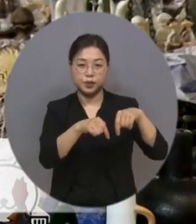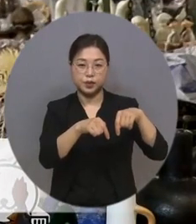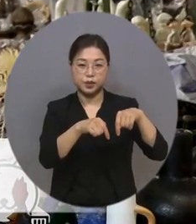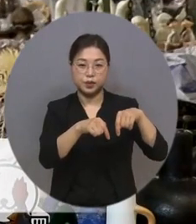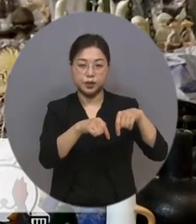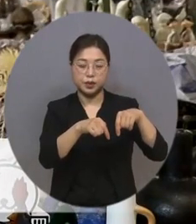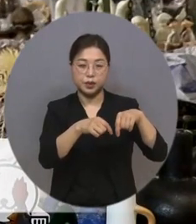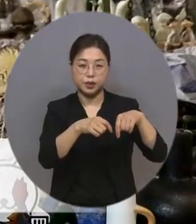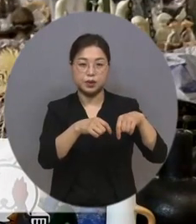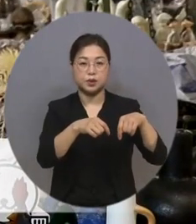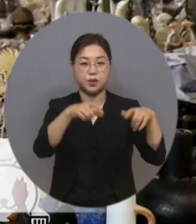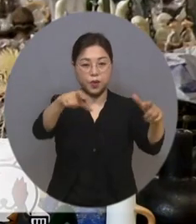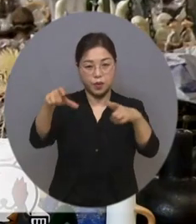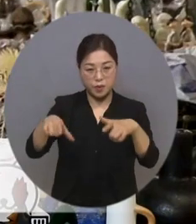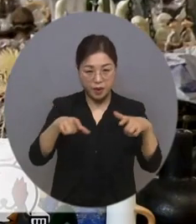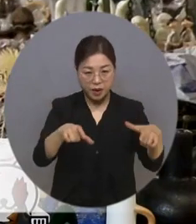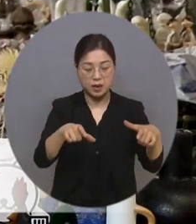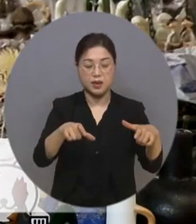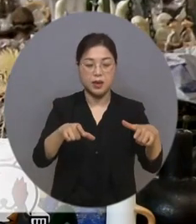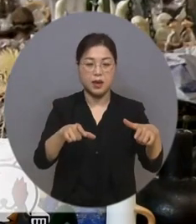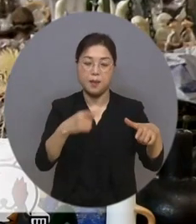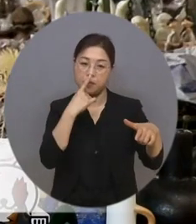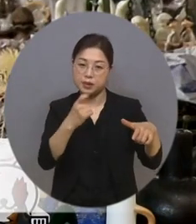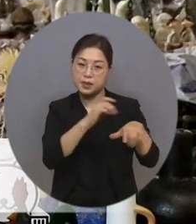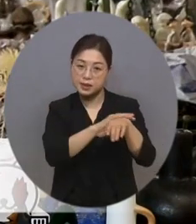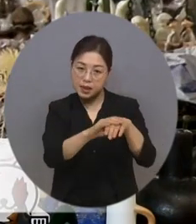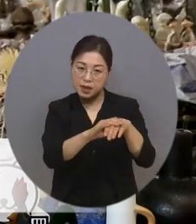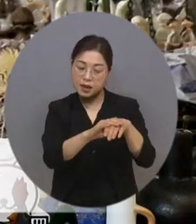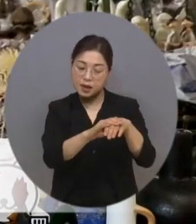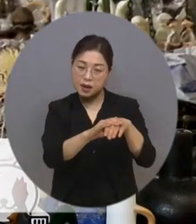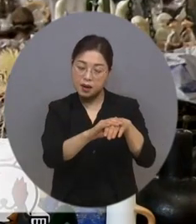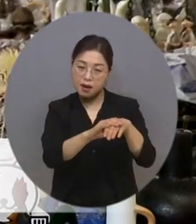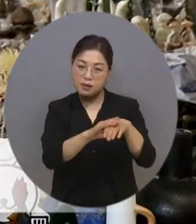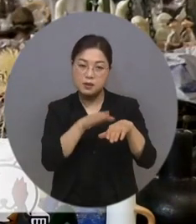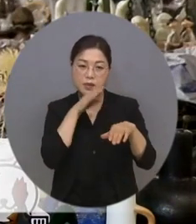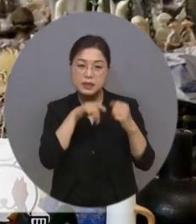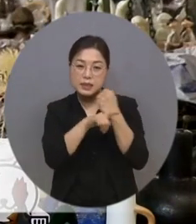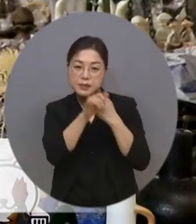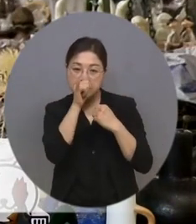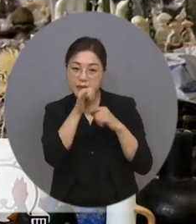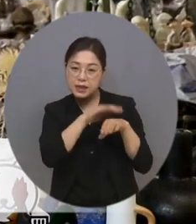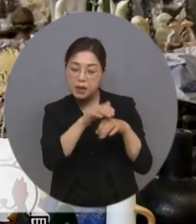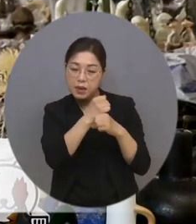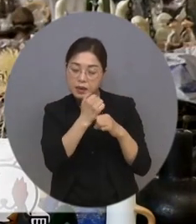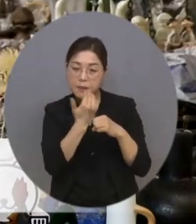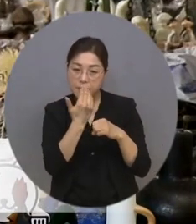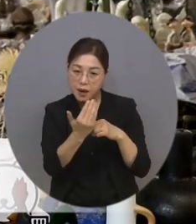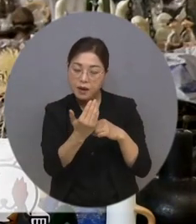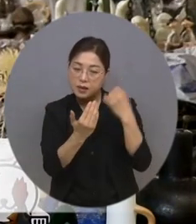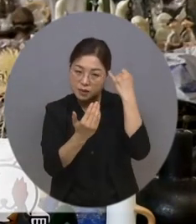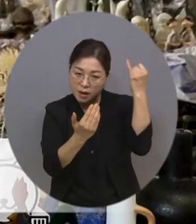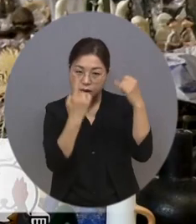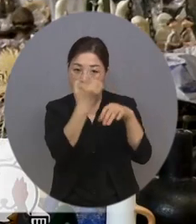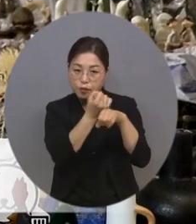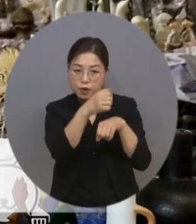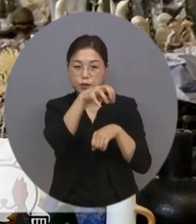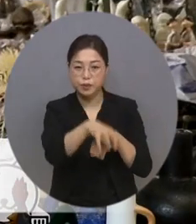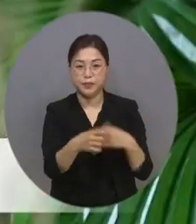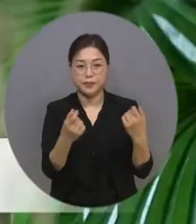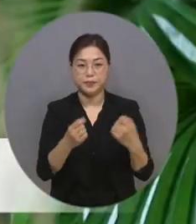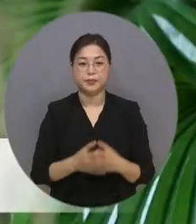어떻게 조성하고 가치 있는 공간을 창출할 수 있을까 연구를 하는 제